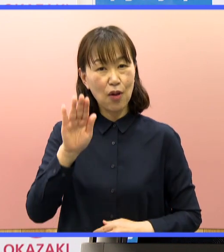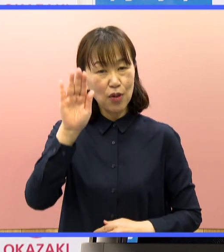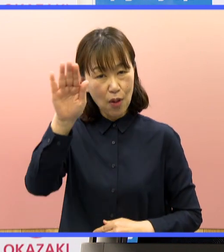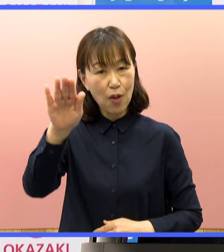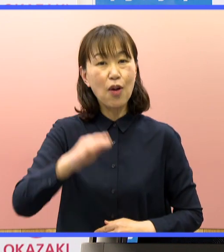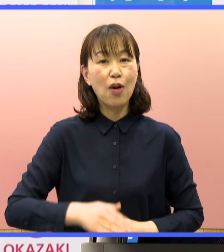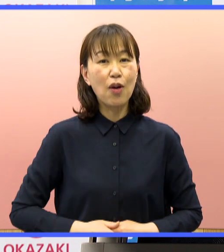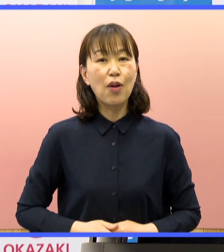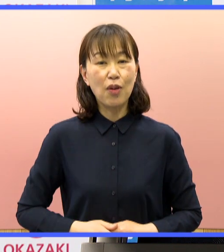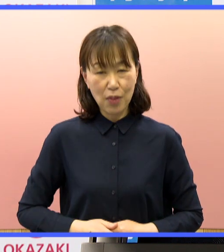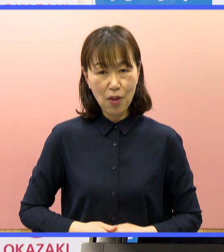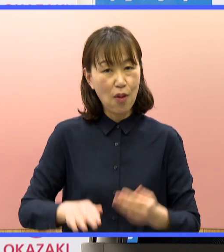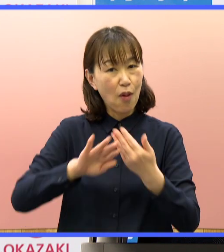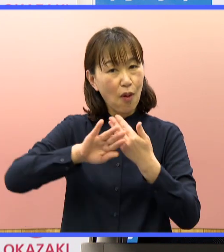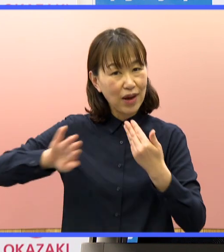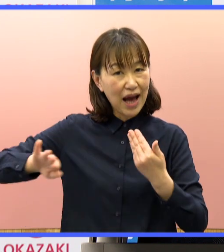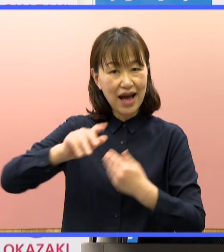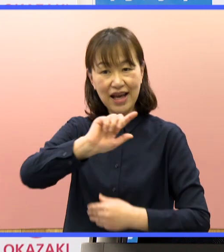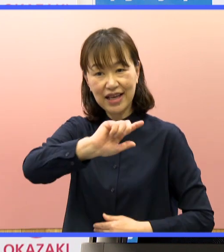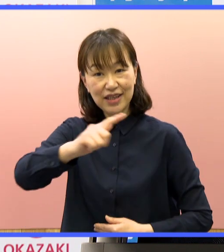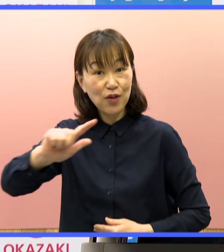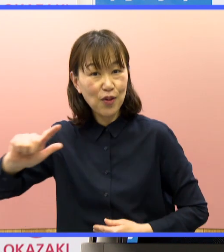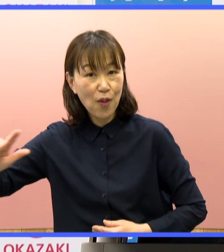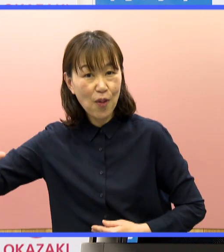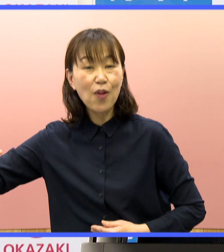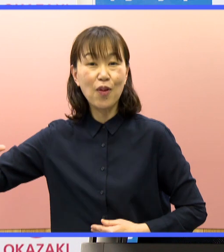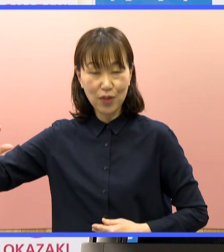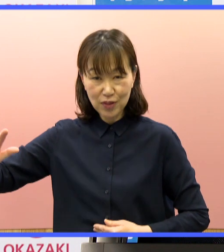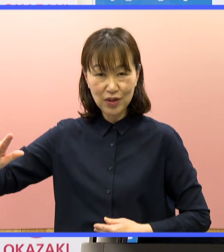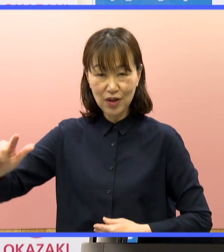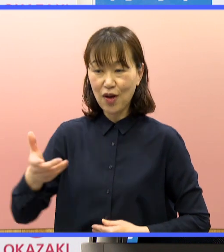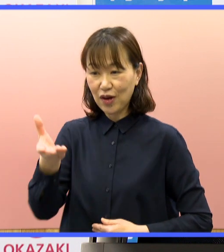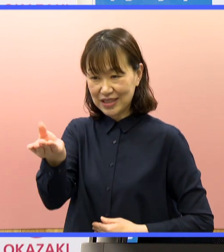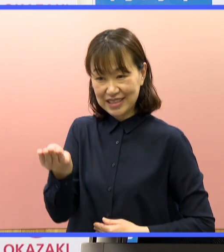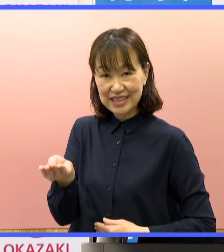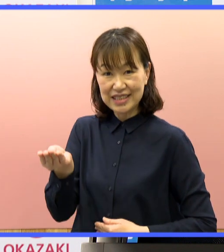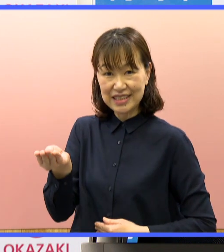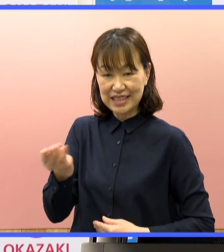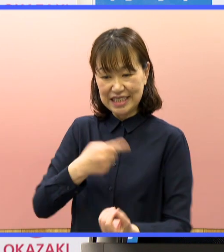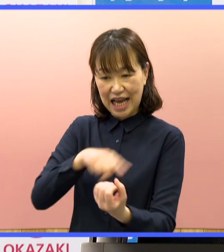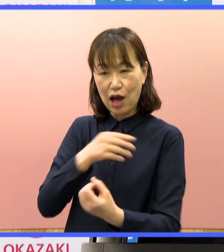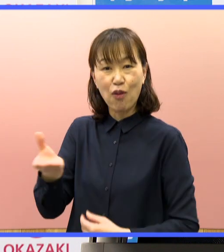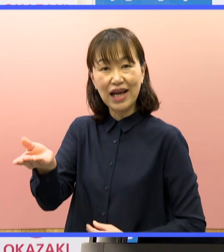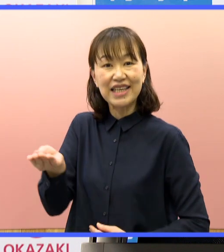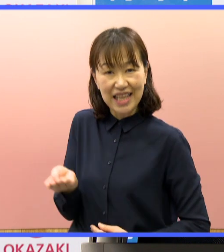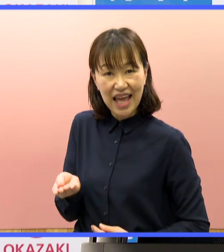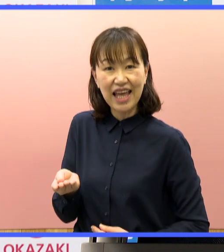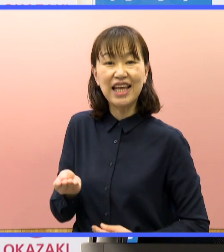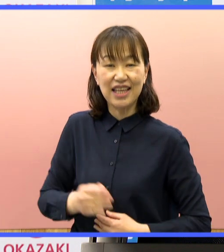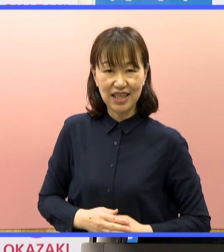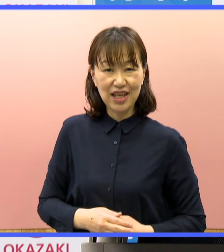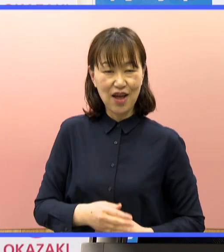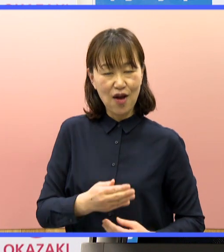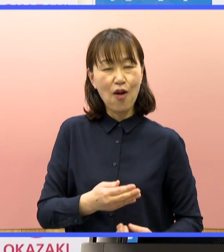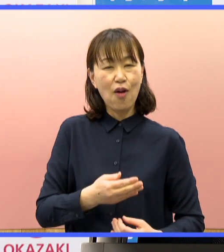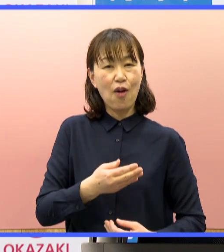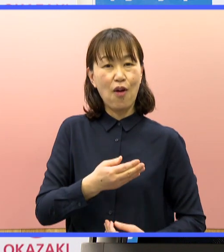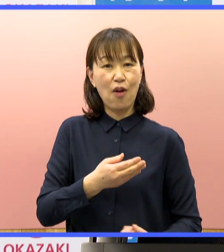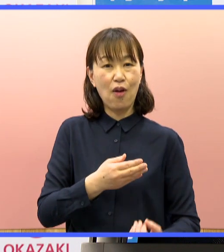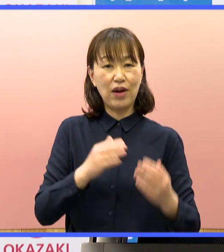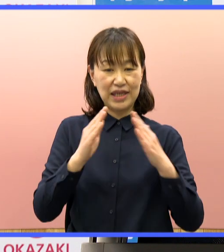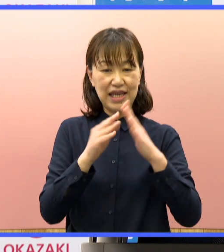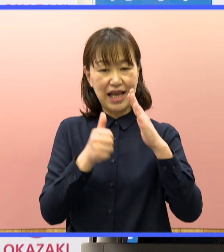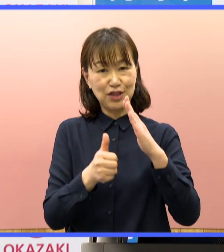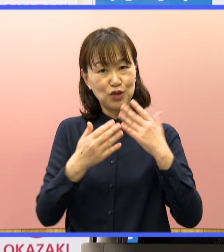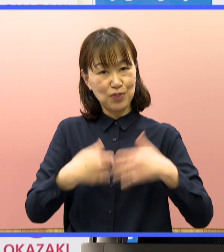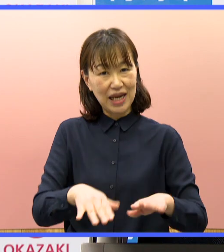井部正太の他にもいろいろな方のお力をお借りして、イヤス校生誕の地であり若き日に天下統一への礎を築いた